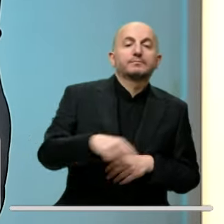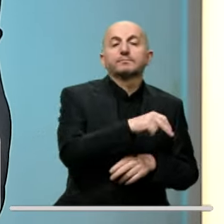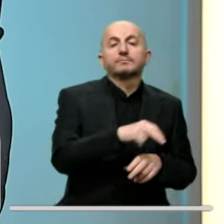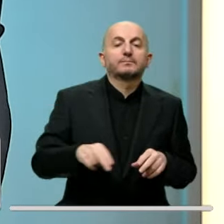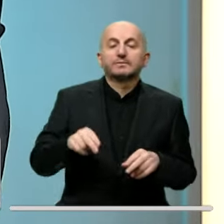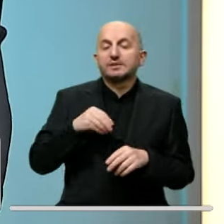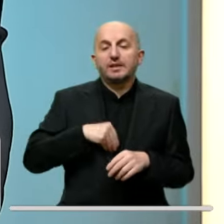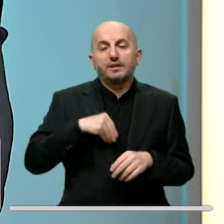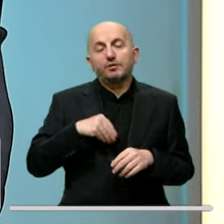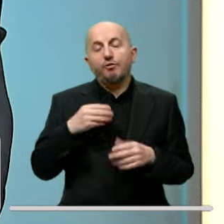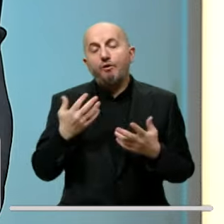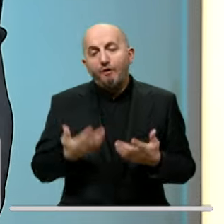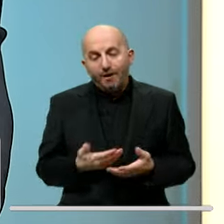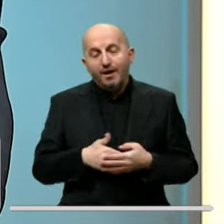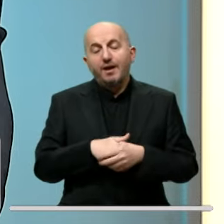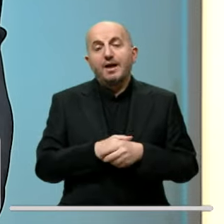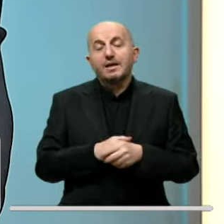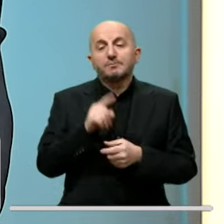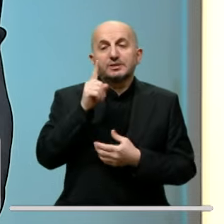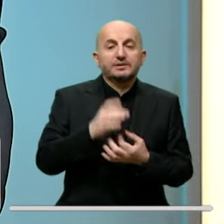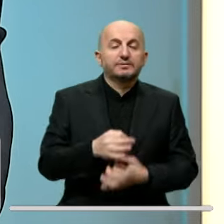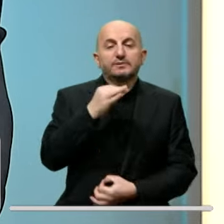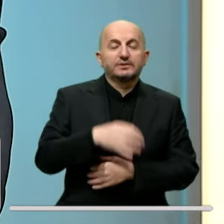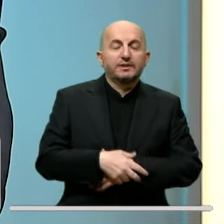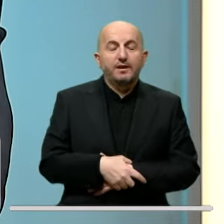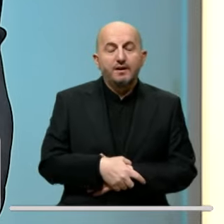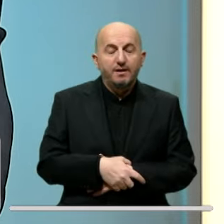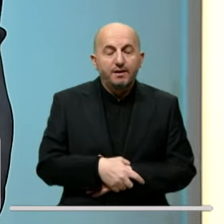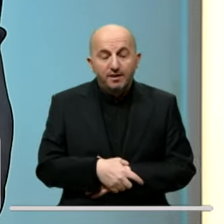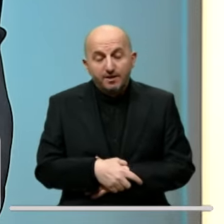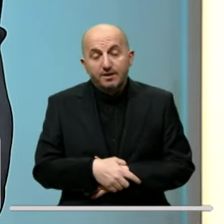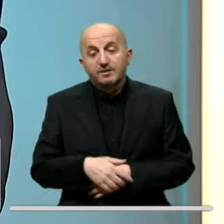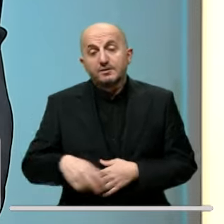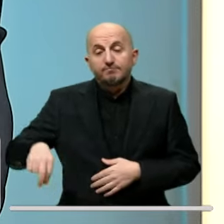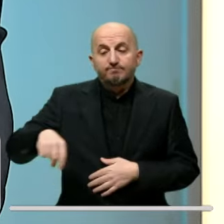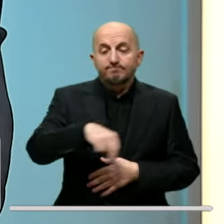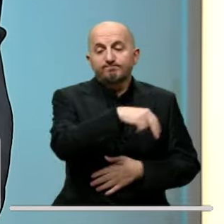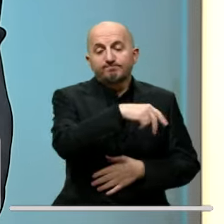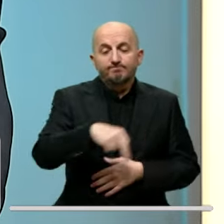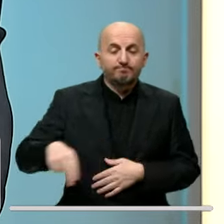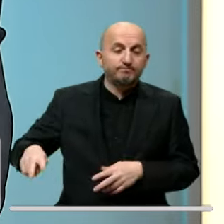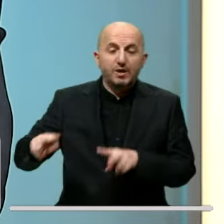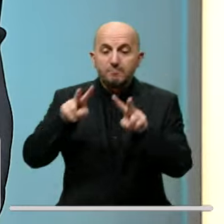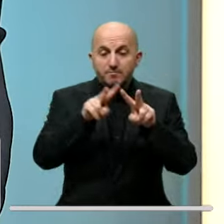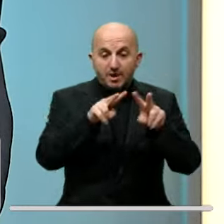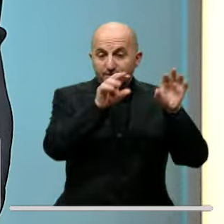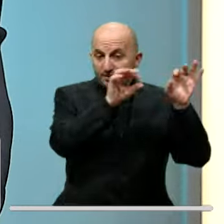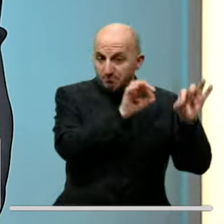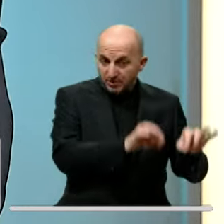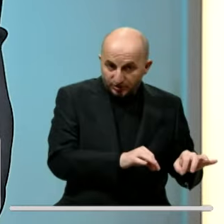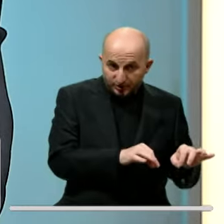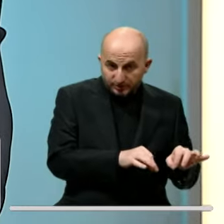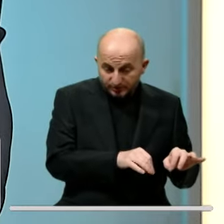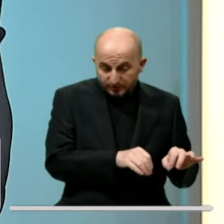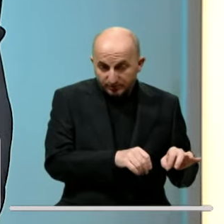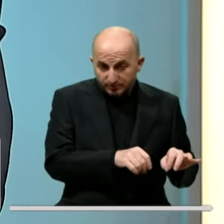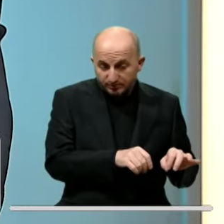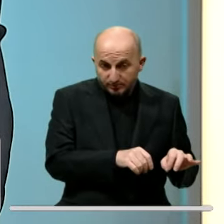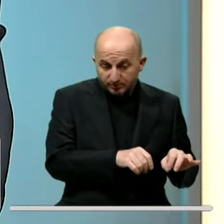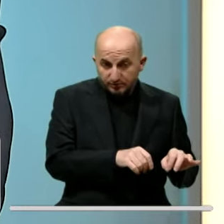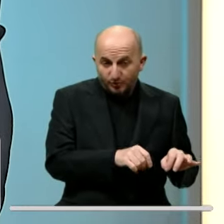zannediyor. Şayet bir kimse bu sa'ye Merve'den başlarsa o